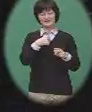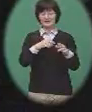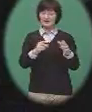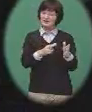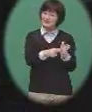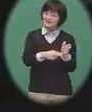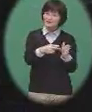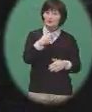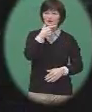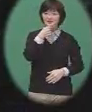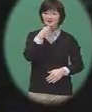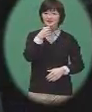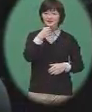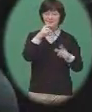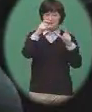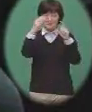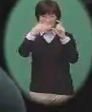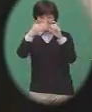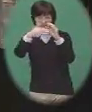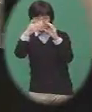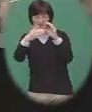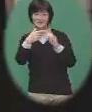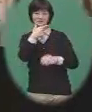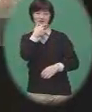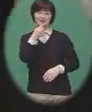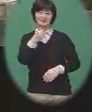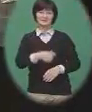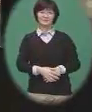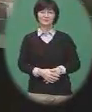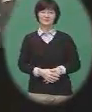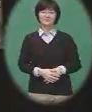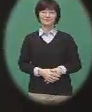のでそういう写真が撮れるので大好きです。